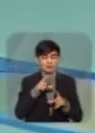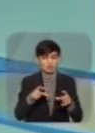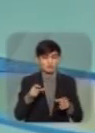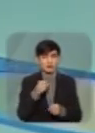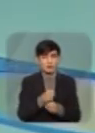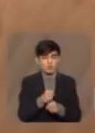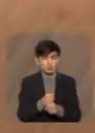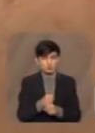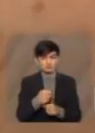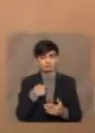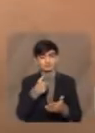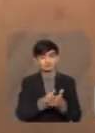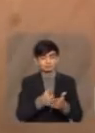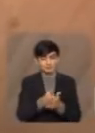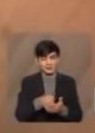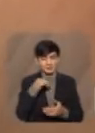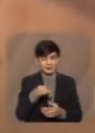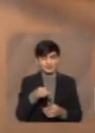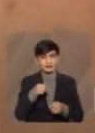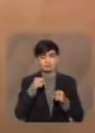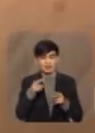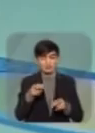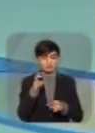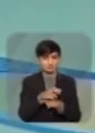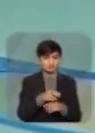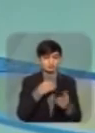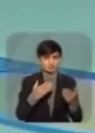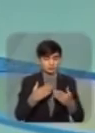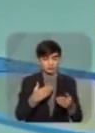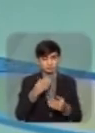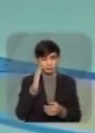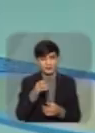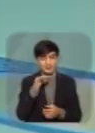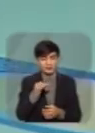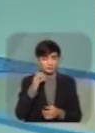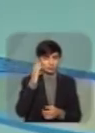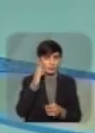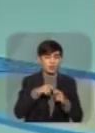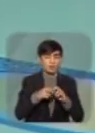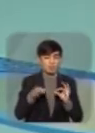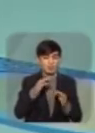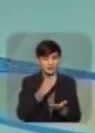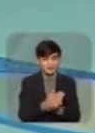азаматтардың жұмысына баға беріп, және сұнымдар болса, нақты сұнымдар, солар тыңдап,